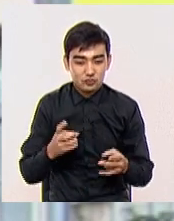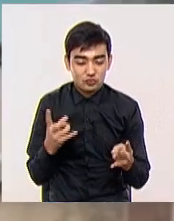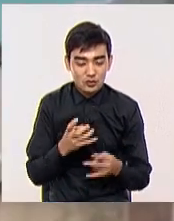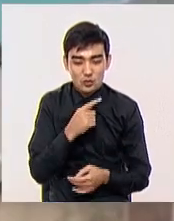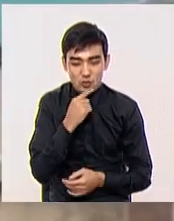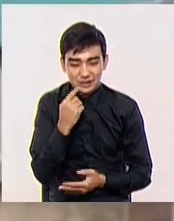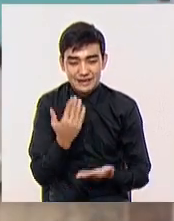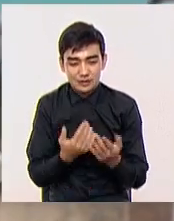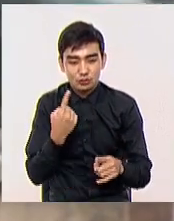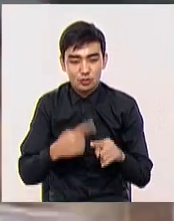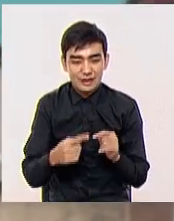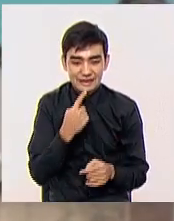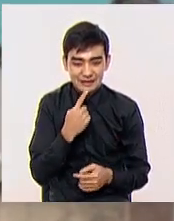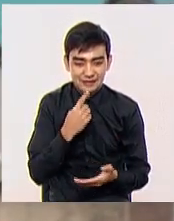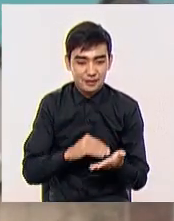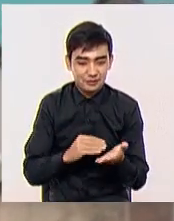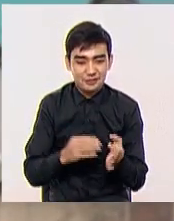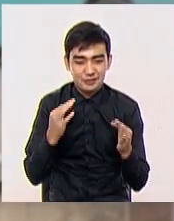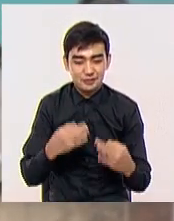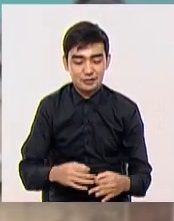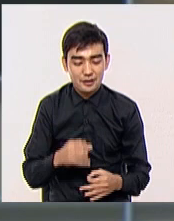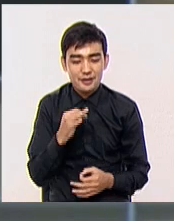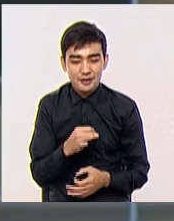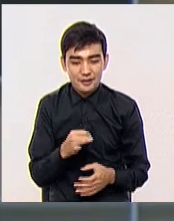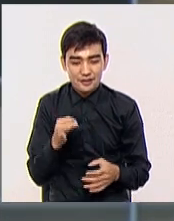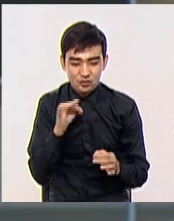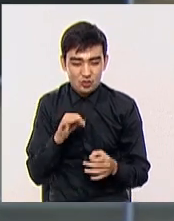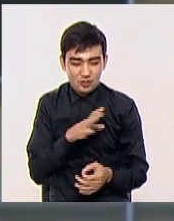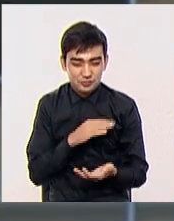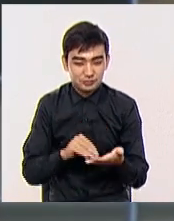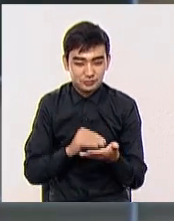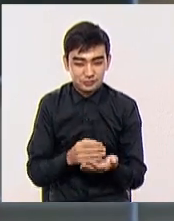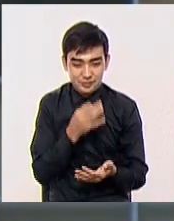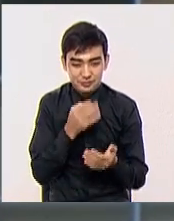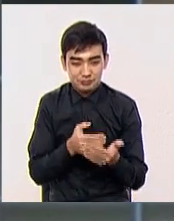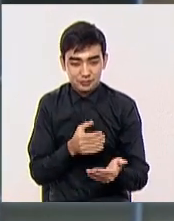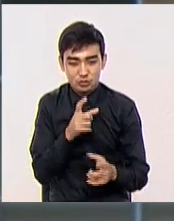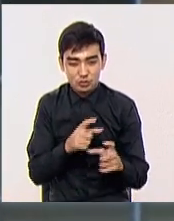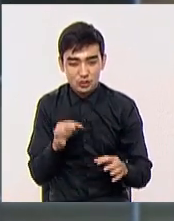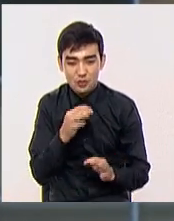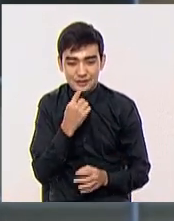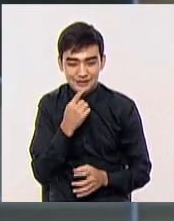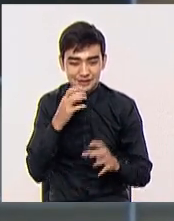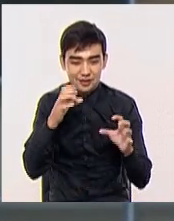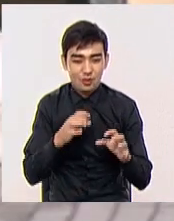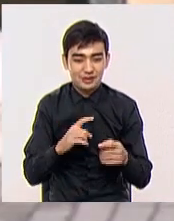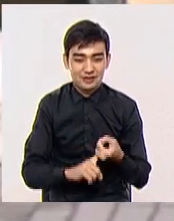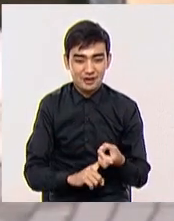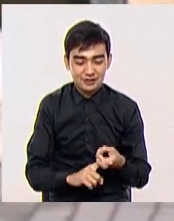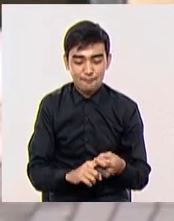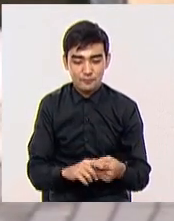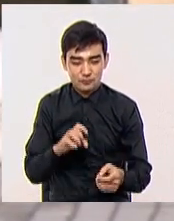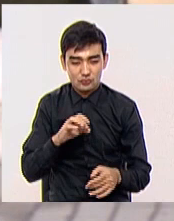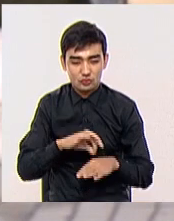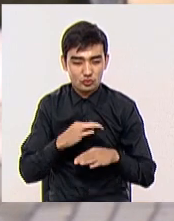орыс немесе басқа тілде жазуға рұқсат. Көрнекі ақпараттық мәтінді жазар кезде азаматтар тіл туралы заңның талаптарын